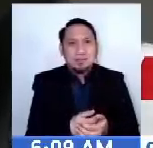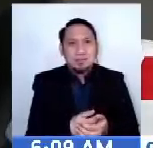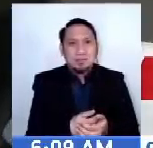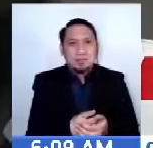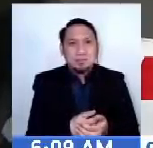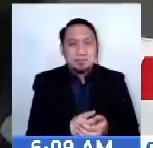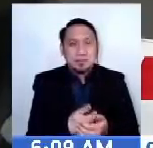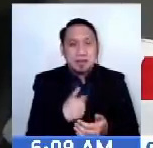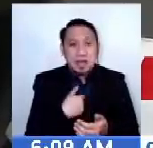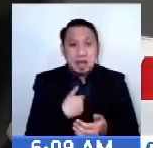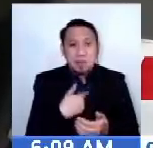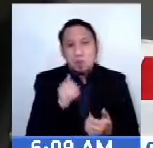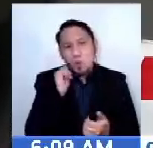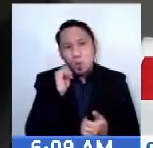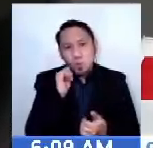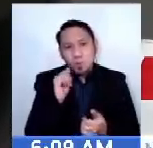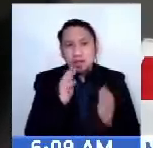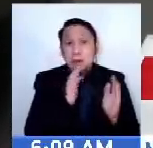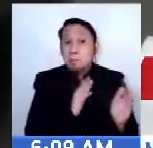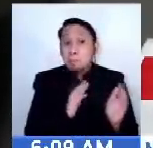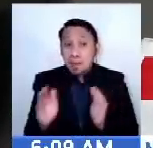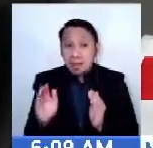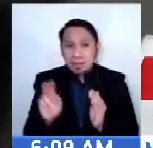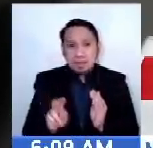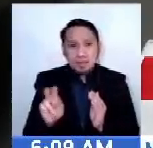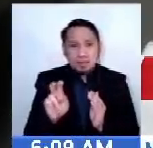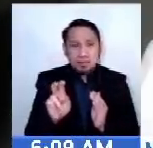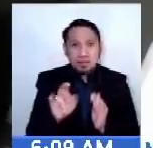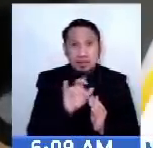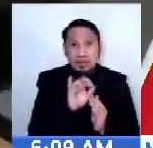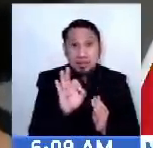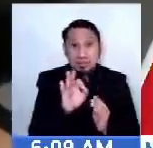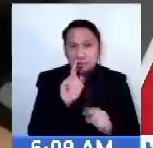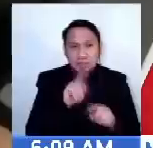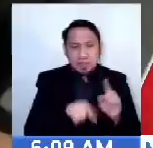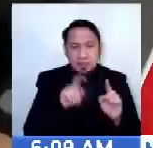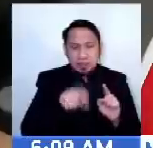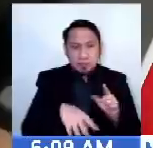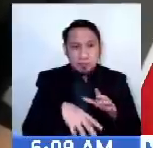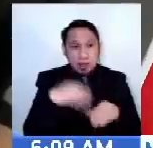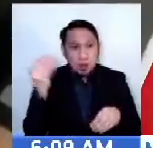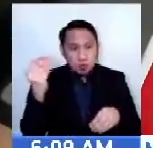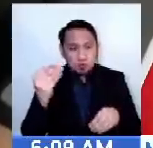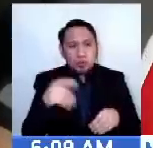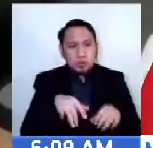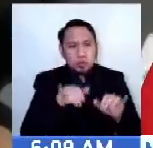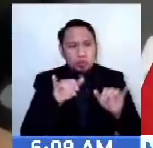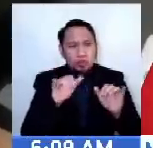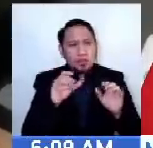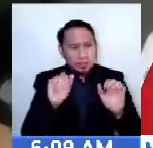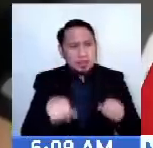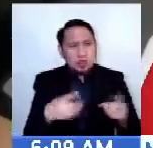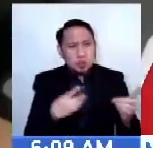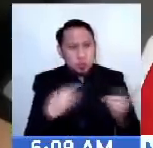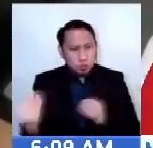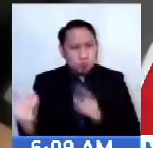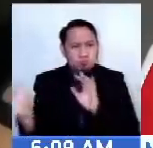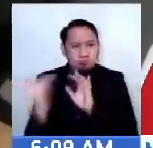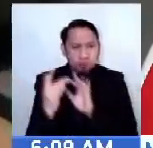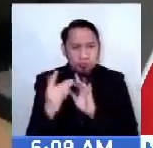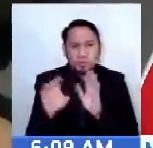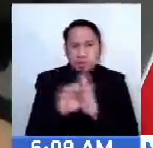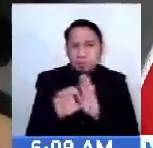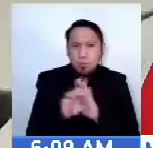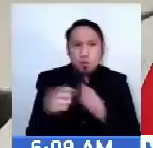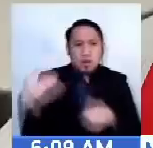Tapos kung hindi naman kailangan umalis, you can do it online. Doon na lang, mga trip to the bank, tapos